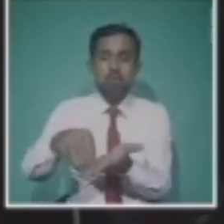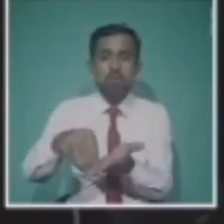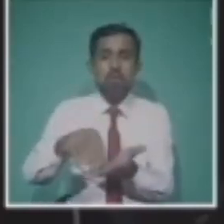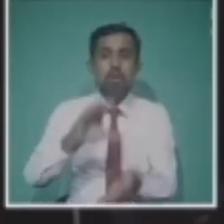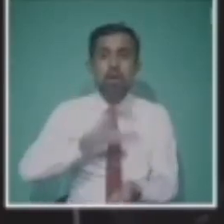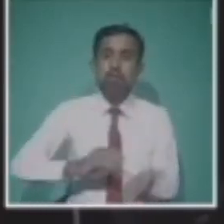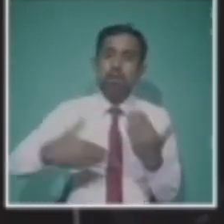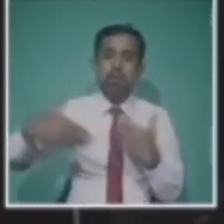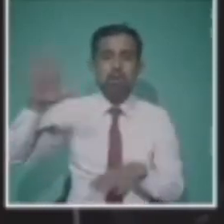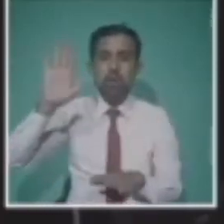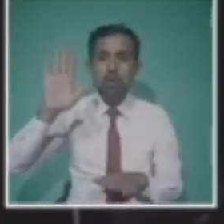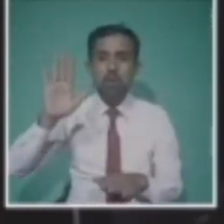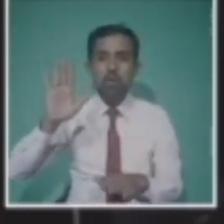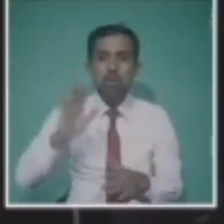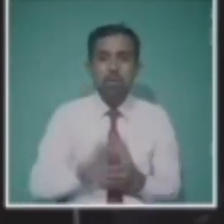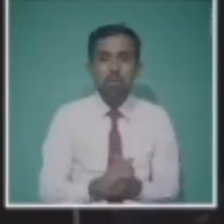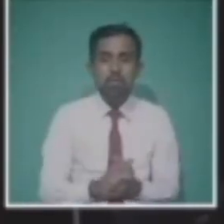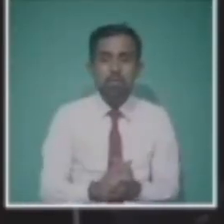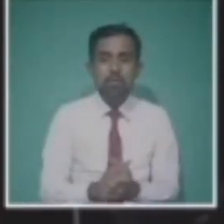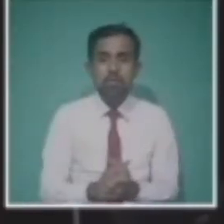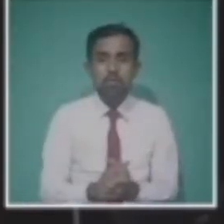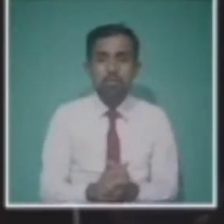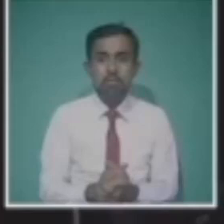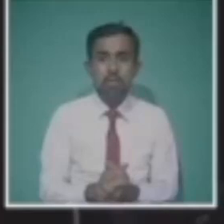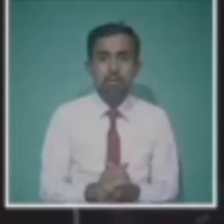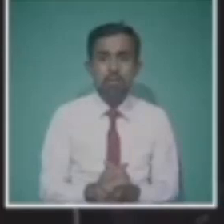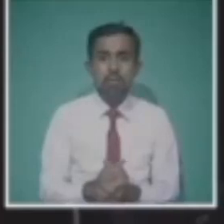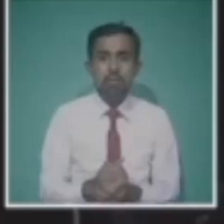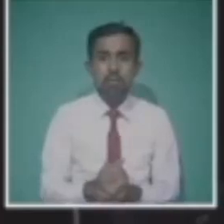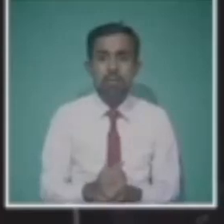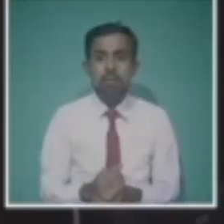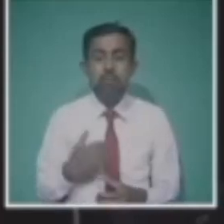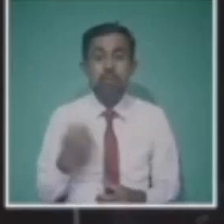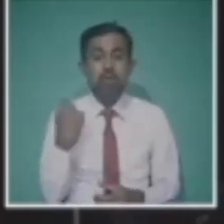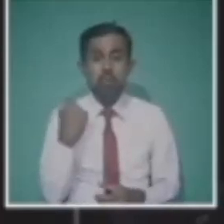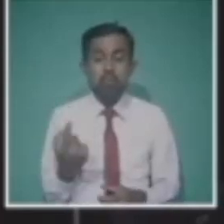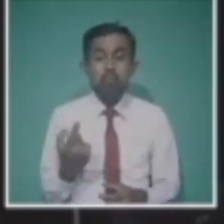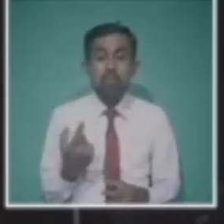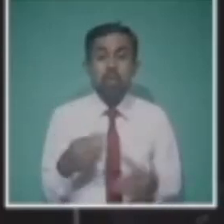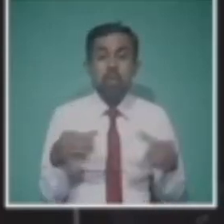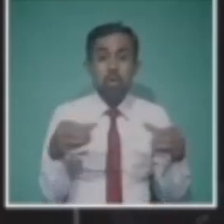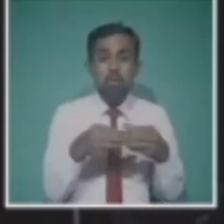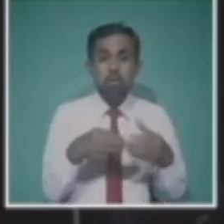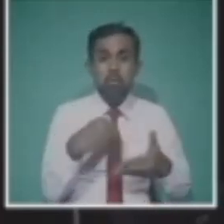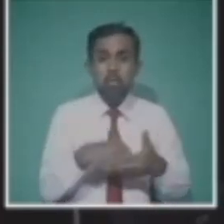අරන් ගියා. ඒකයි උනේ. ඒ නිසා ධනපති පන්තිය හුරතල්